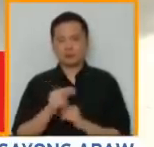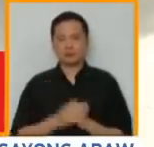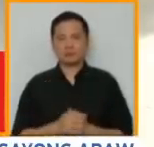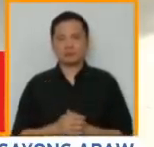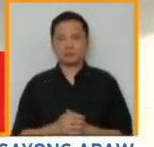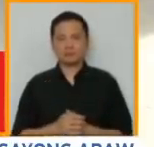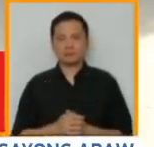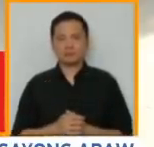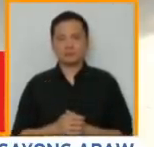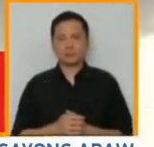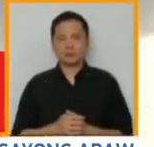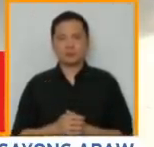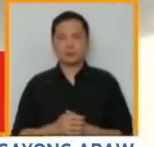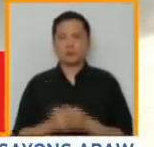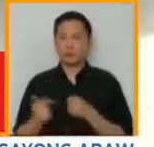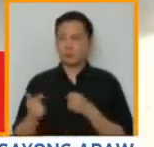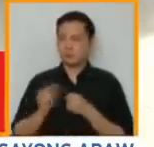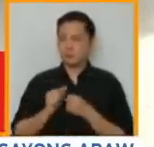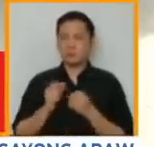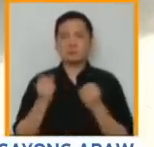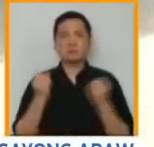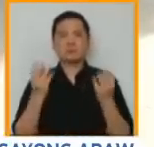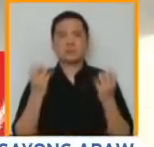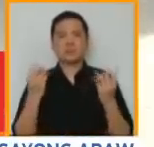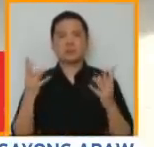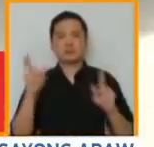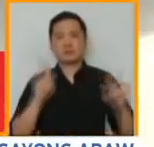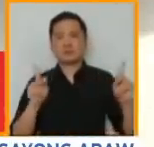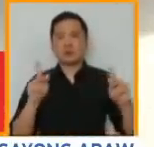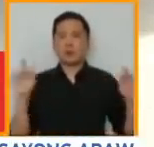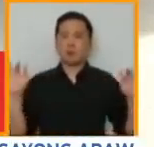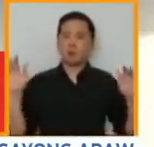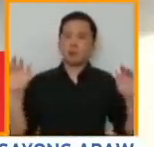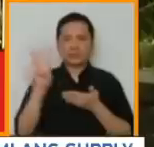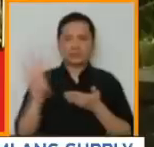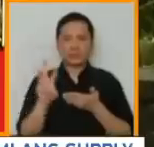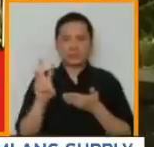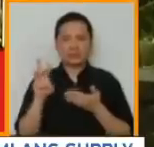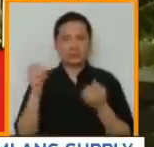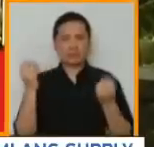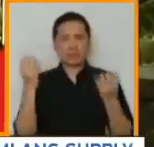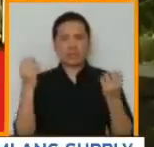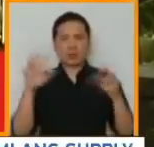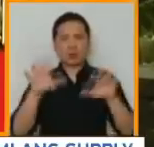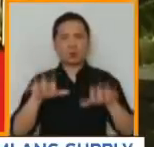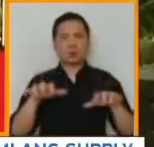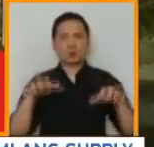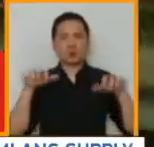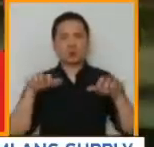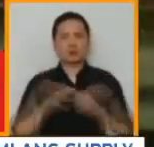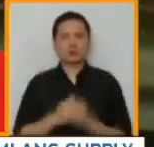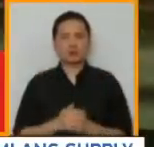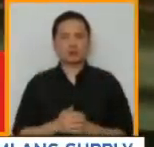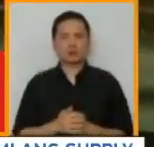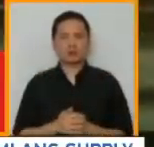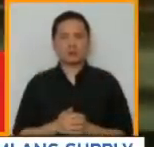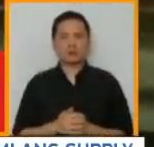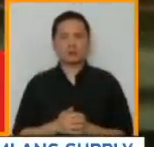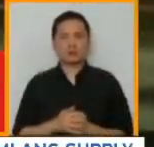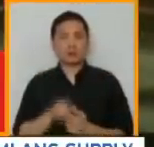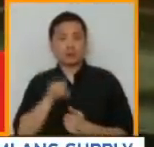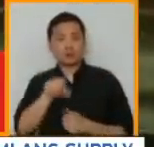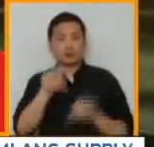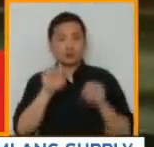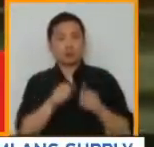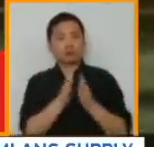tao ngayon dito sa Baclaran Church. Kala mo, first Wednesday of the month. Sa dami. Pwede nang magdasal kahit anong oras sa loob ng